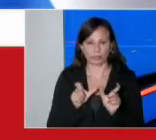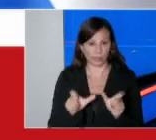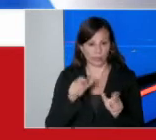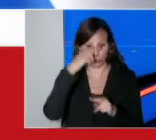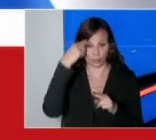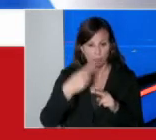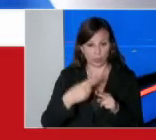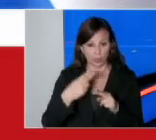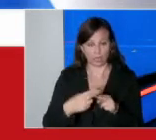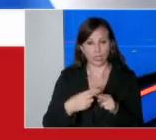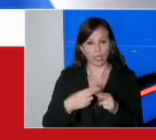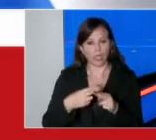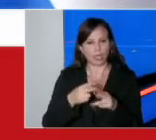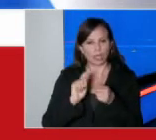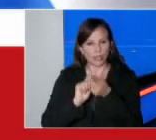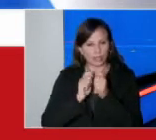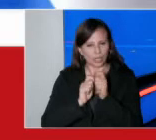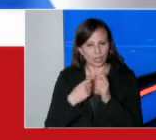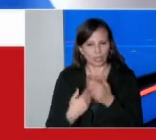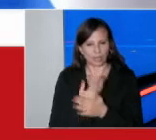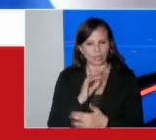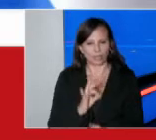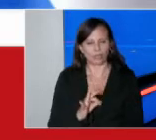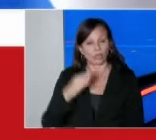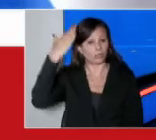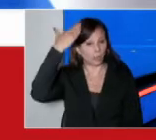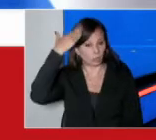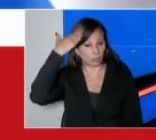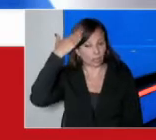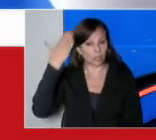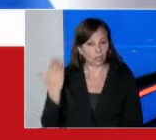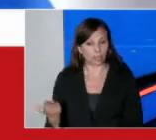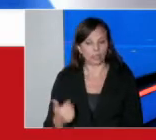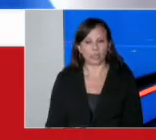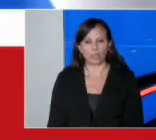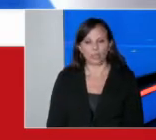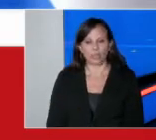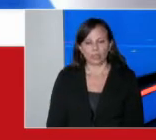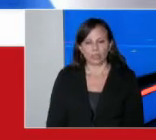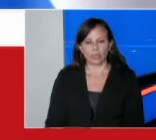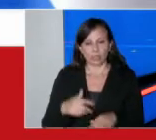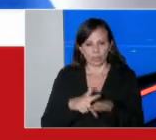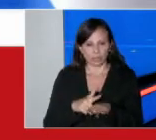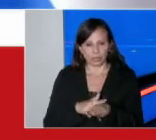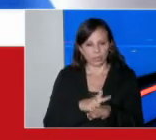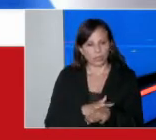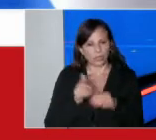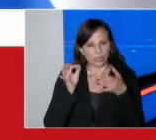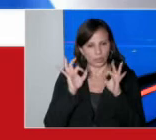המחלה בווריאנט החדש שלה. אני מודע ל... התערבות המסוימת